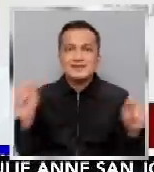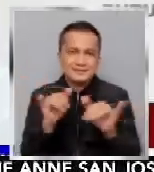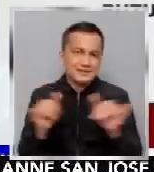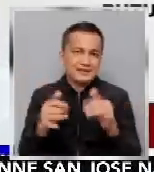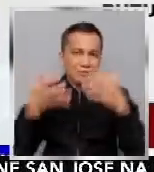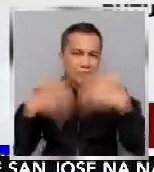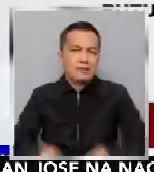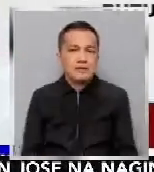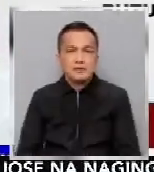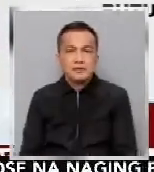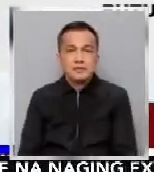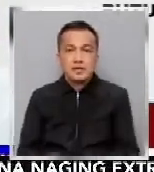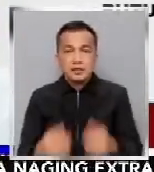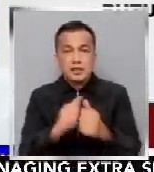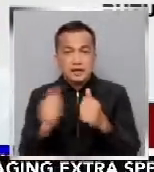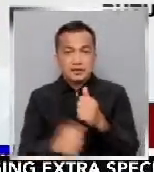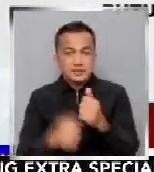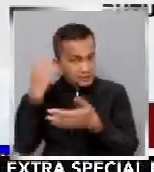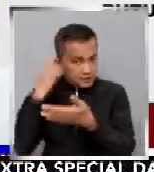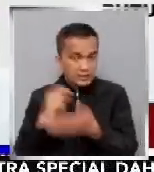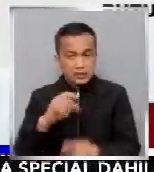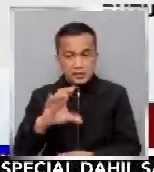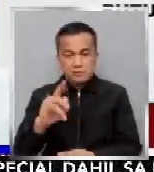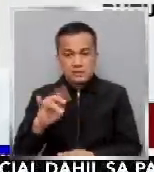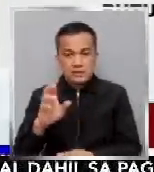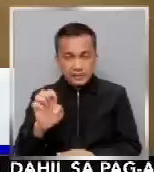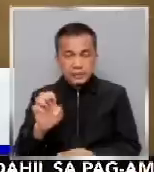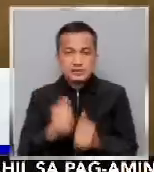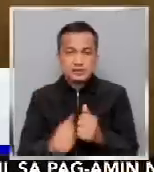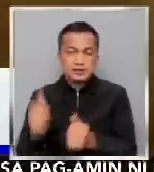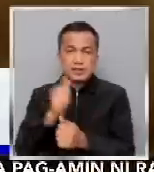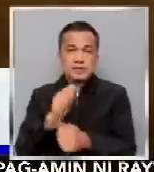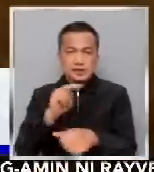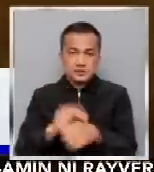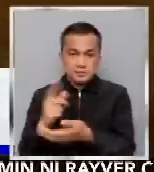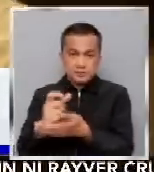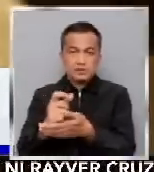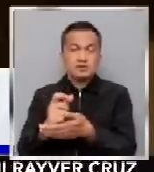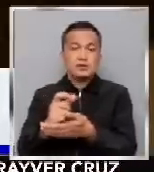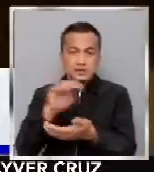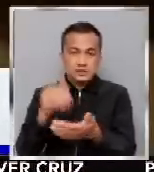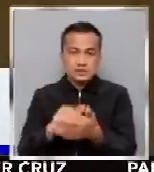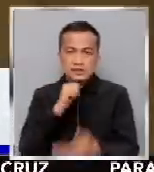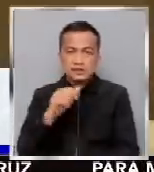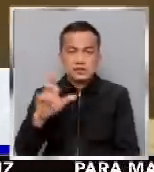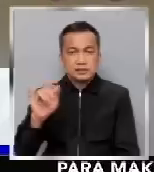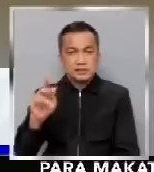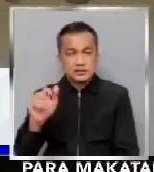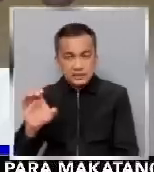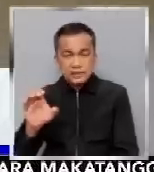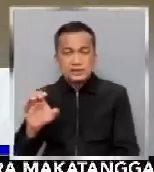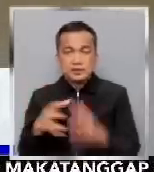ni Undersecretary Mirna Cabotaje, chairman ng National Vaccination Operations Center, hindi lamang sa CDC sa Amerika naghahambing ng